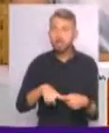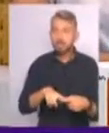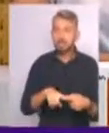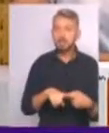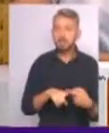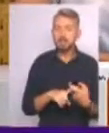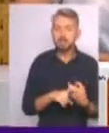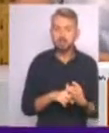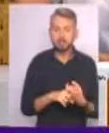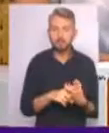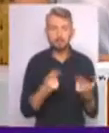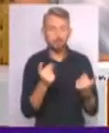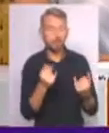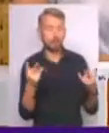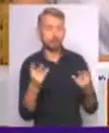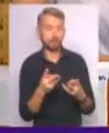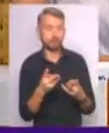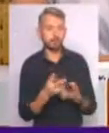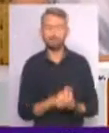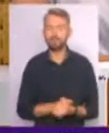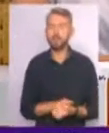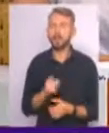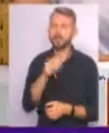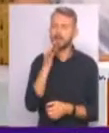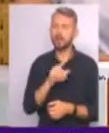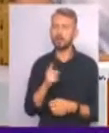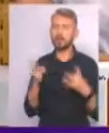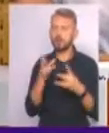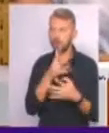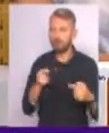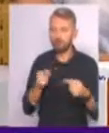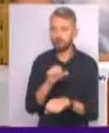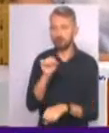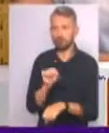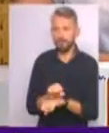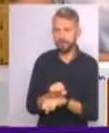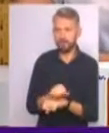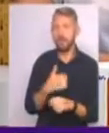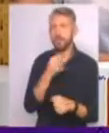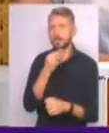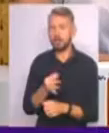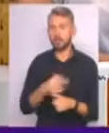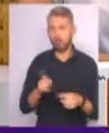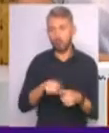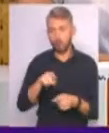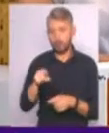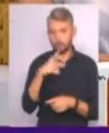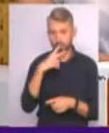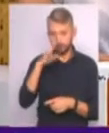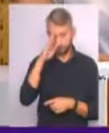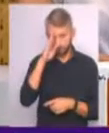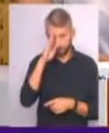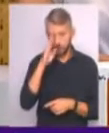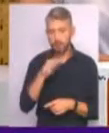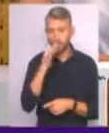коло, да, яке... который надо просто... Пані Марина, ви сказали, що треба вчасно зупинитись. Ну, от скажіть, оцей глядач, який сказав,